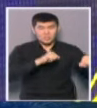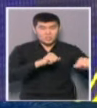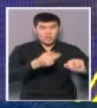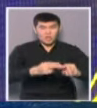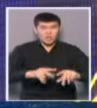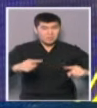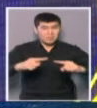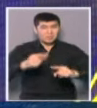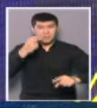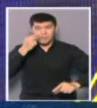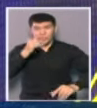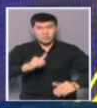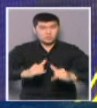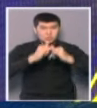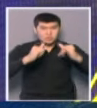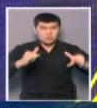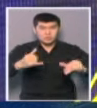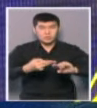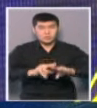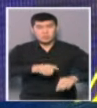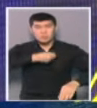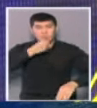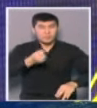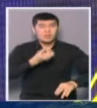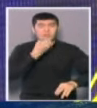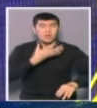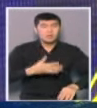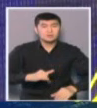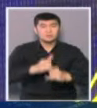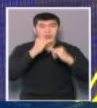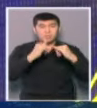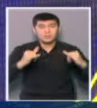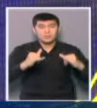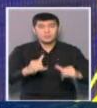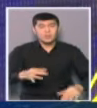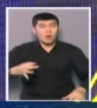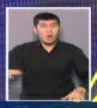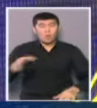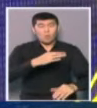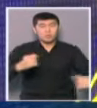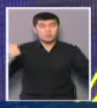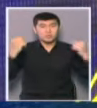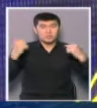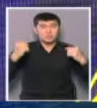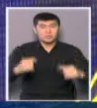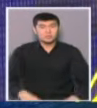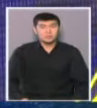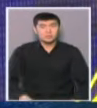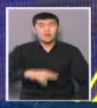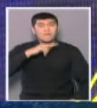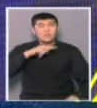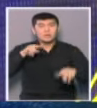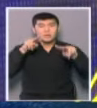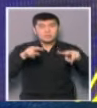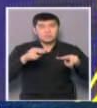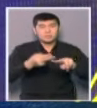нағыз ер азамат болып қалыптасына оң ықпал етеді. Облысымызда спортқа айрықша көңіл